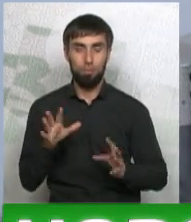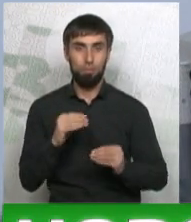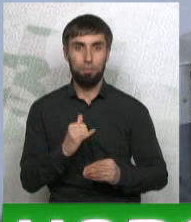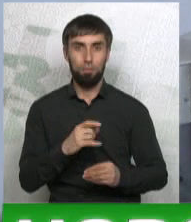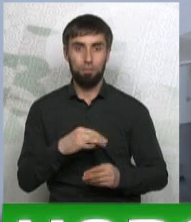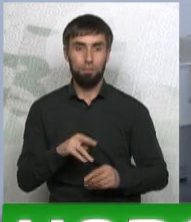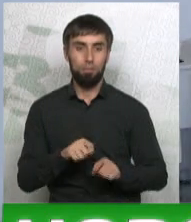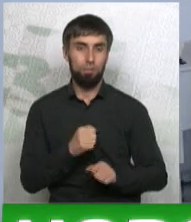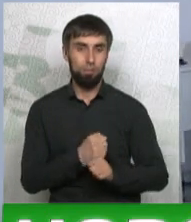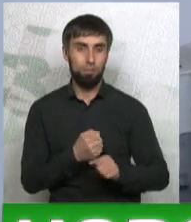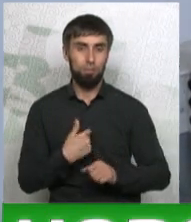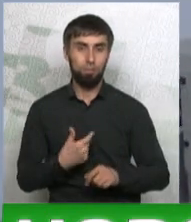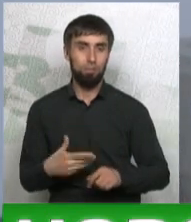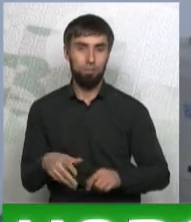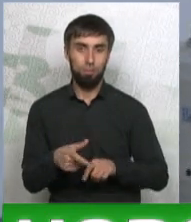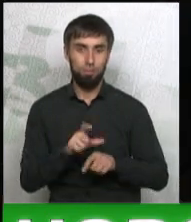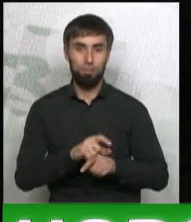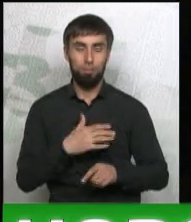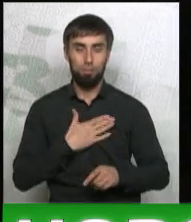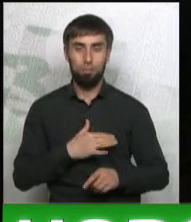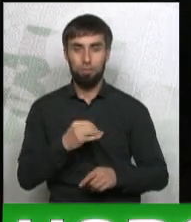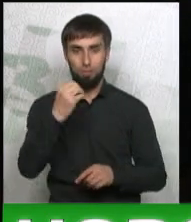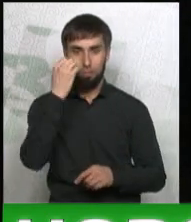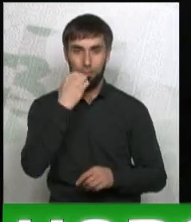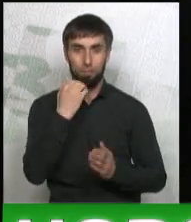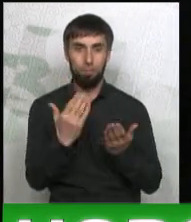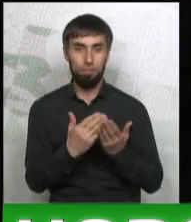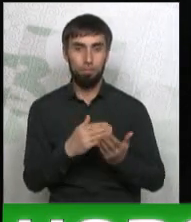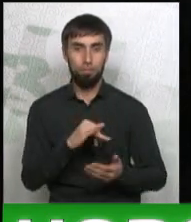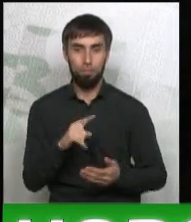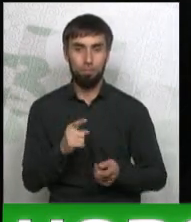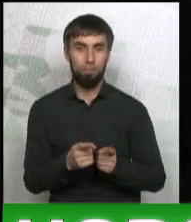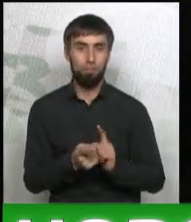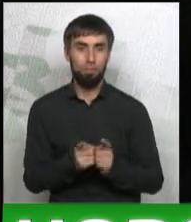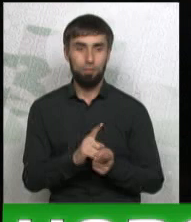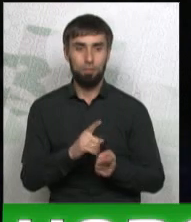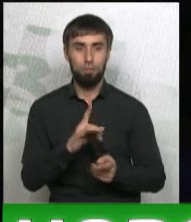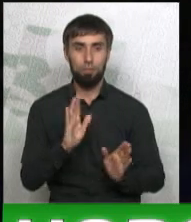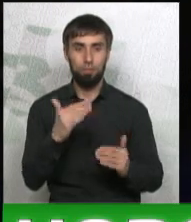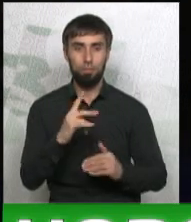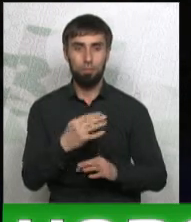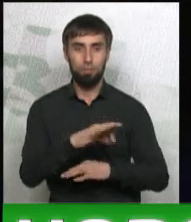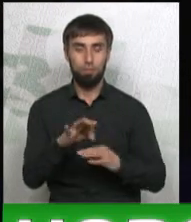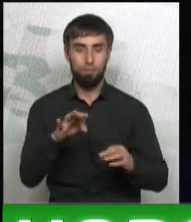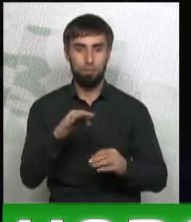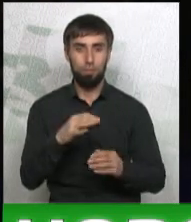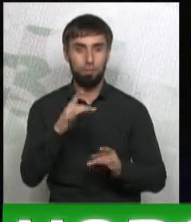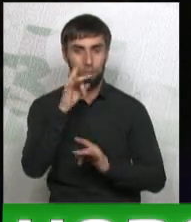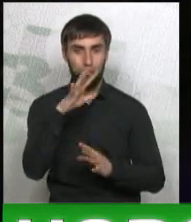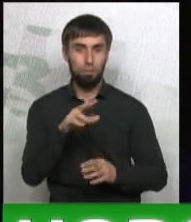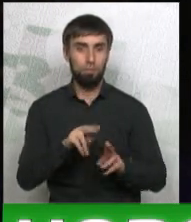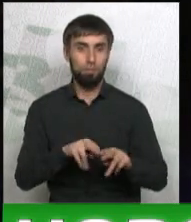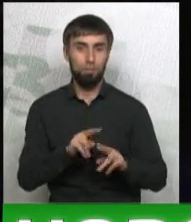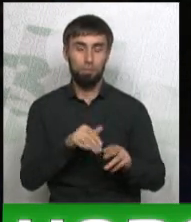условия сделали, мы очень довольны и благодарны. Театр юного зрителя обновился в рамках нацпроекта «Культура». Строительные работы